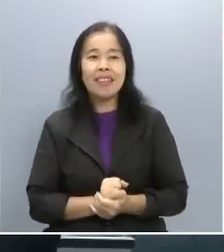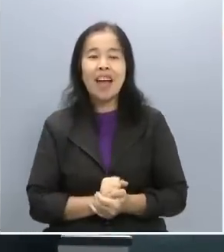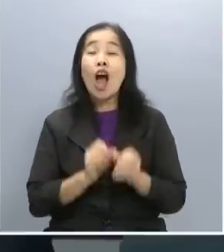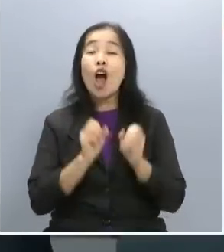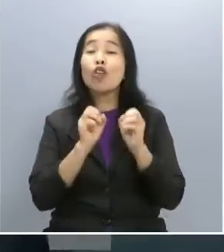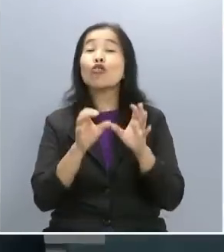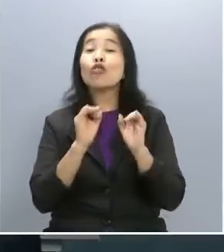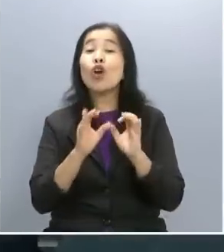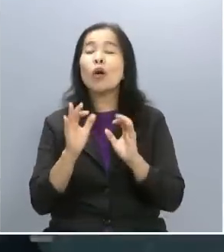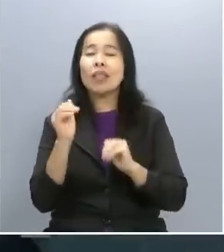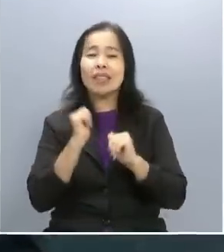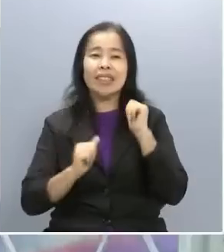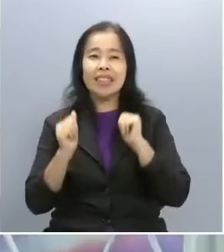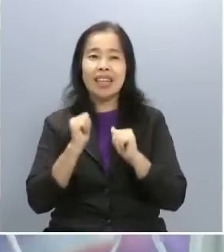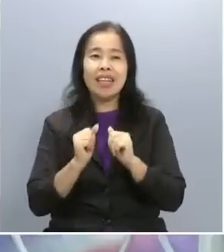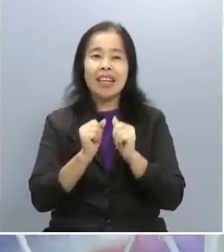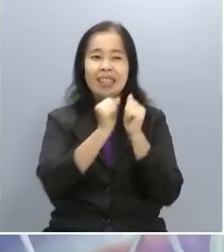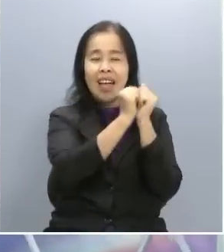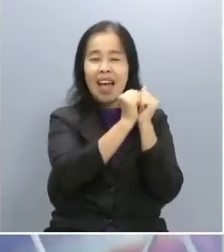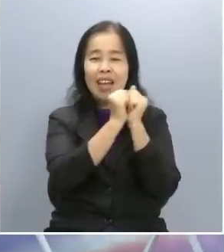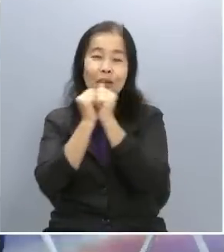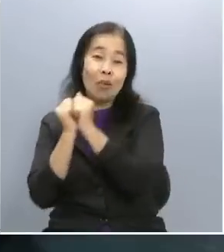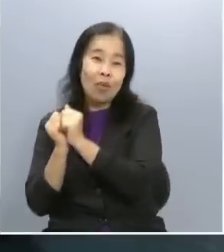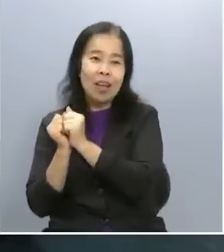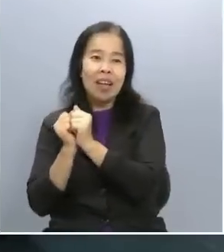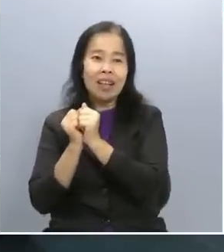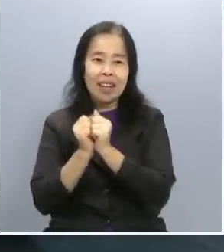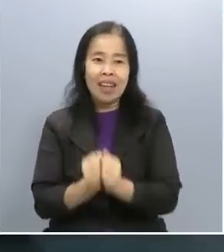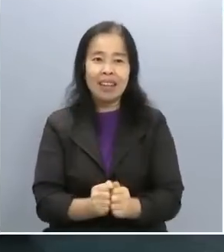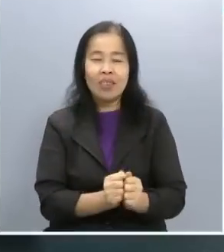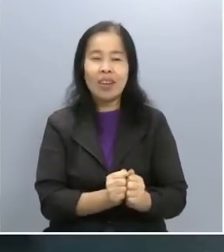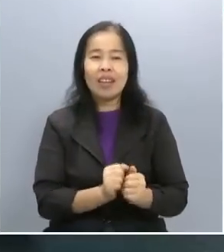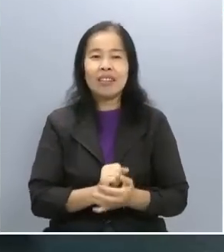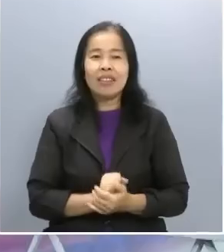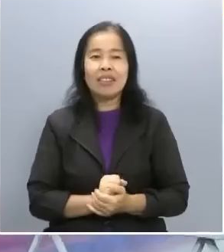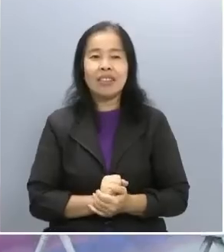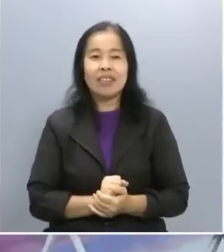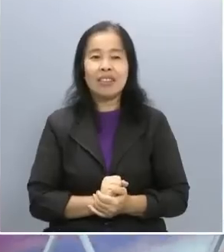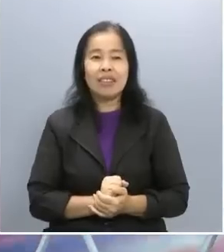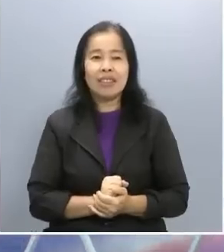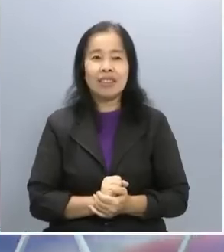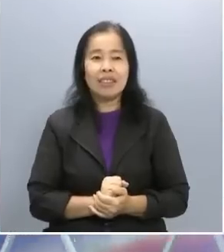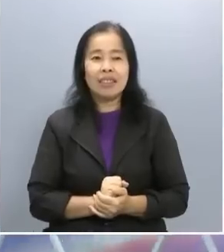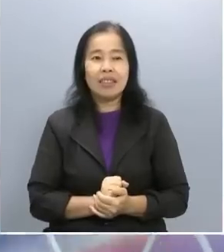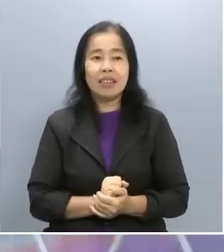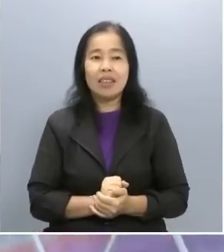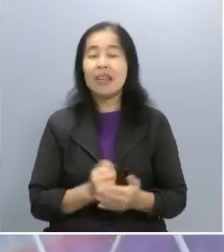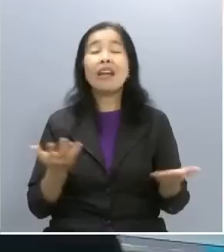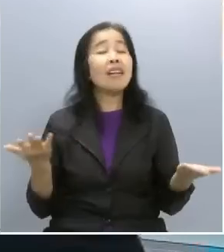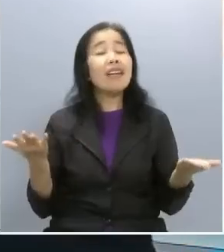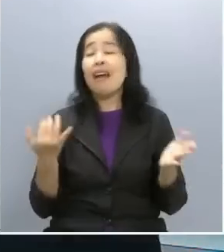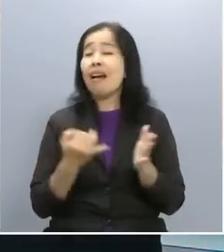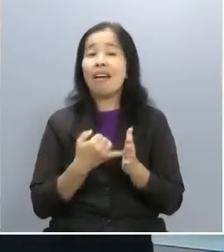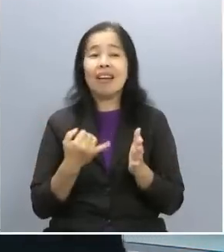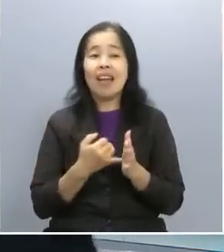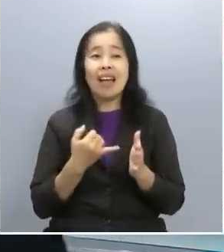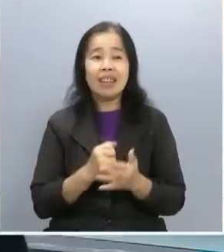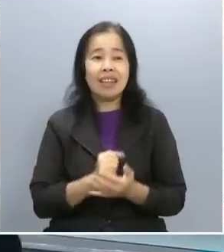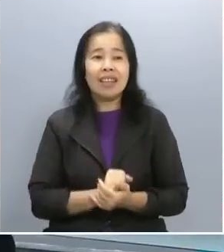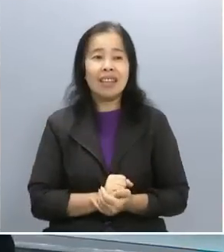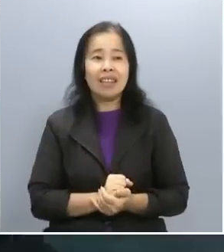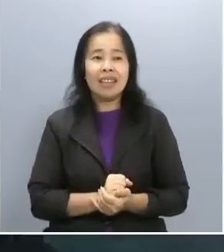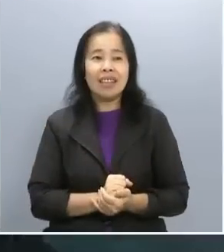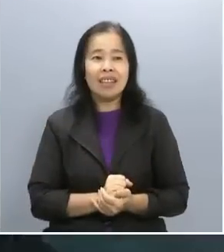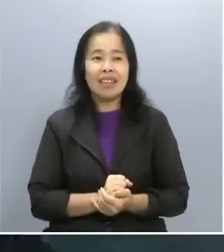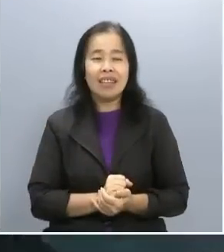ทำยังไงเขาก็จะซ้ายขวาล่างขวาซ้ายขวาล่างขวาแค่นั้นเอง ไงนะไหนคุณทำสิผมจะได้ทำ